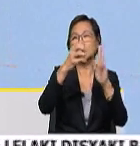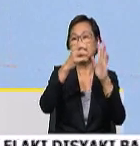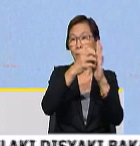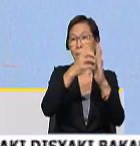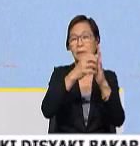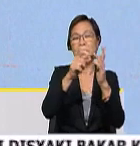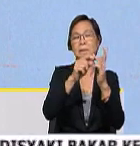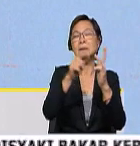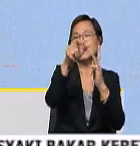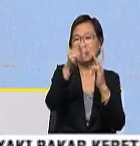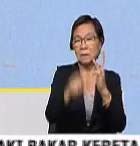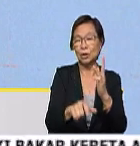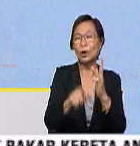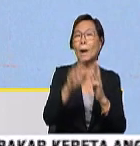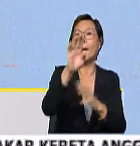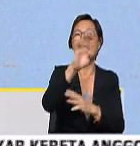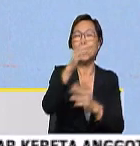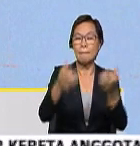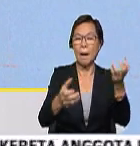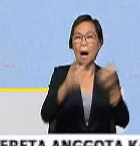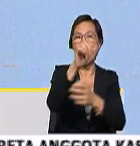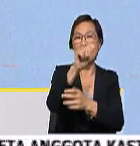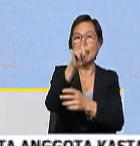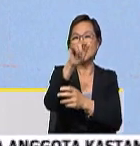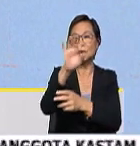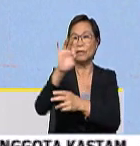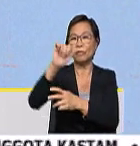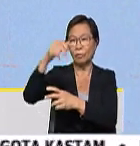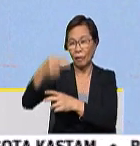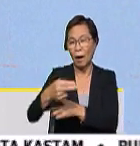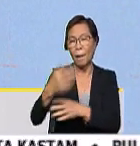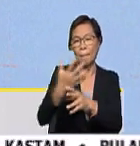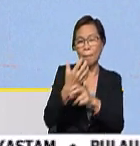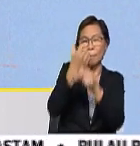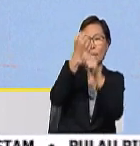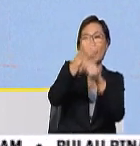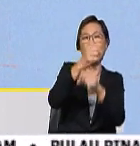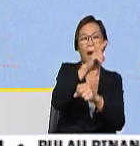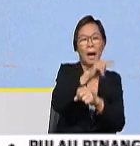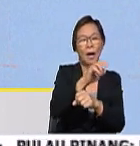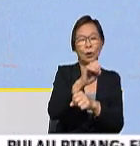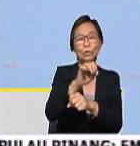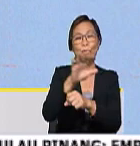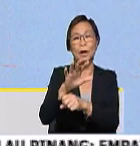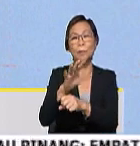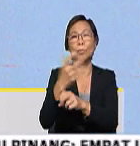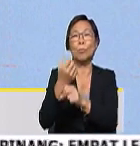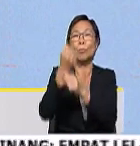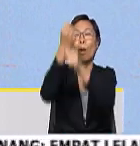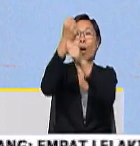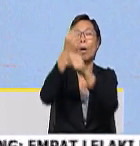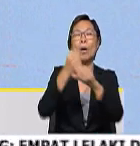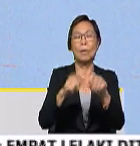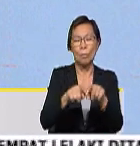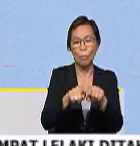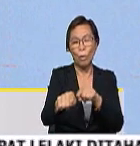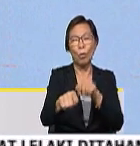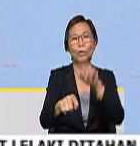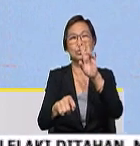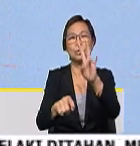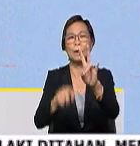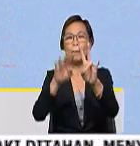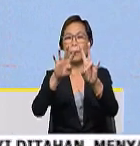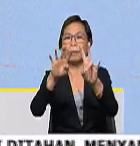Dan calon daripada BN, Latifah Omar, memenangi kerusi N05 Tabuh Nanning dengan majoriti 740